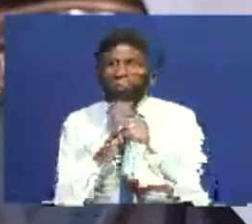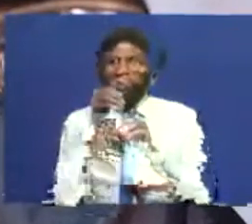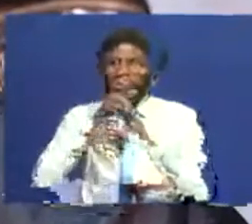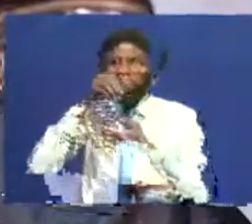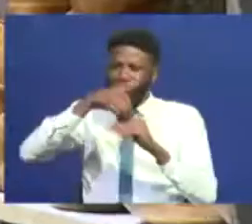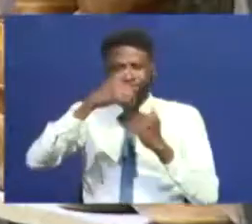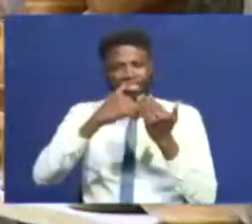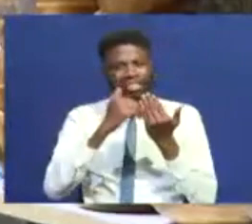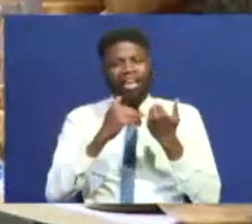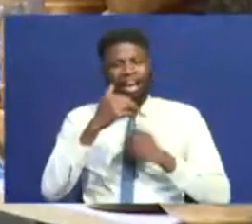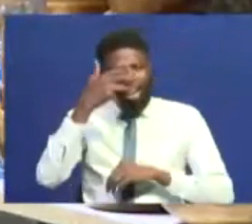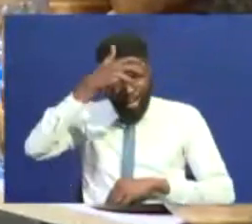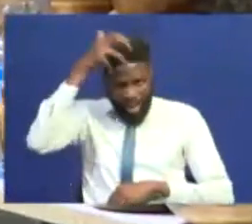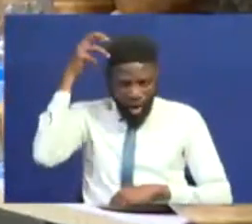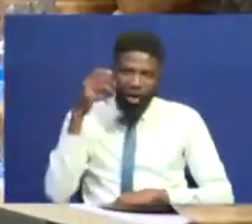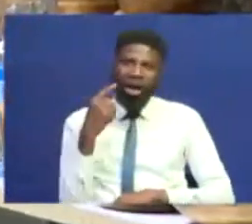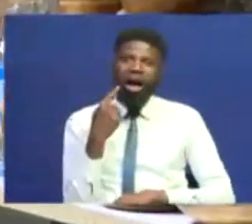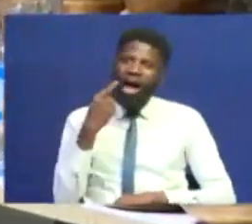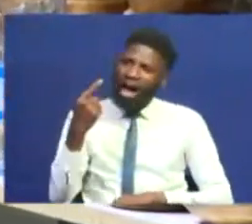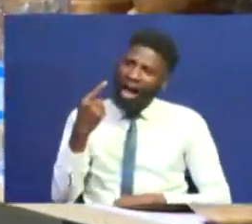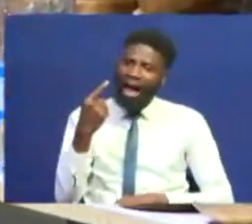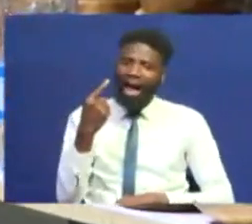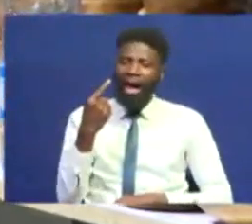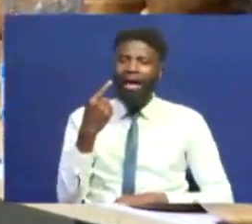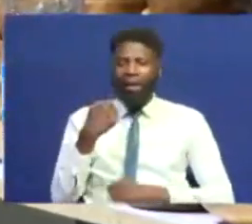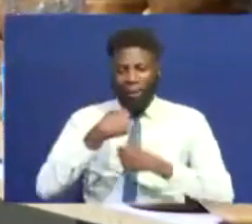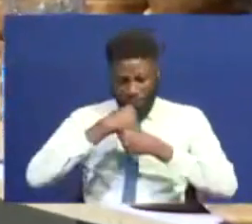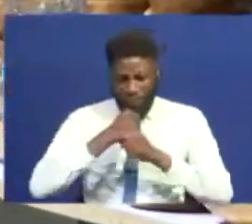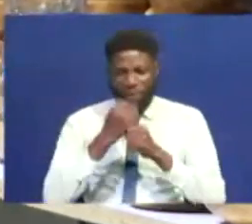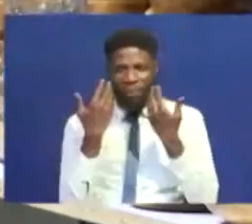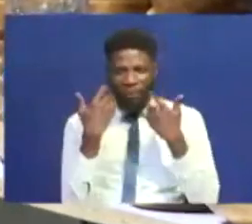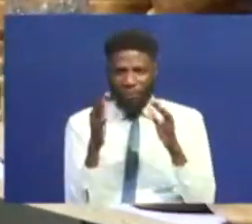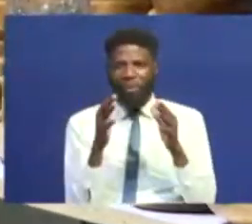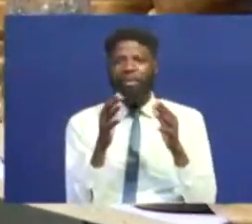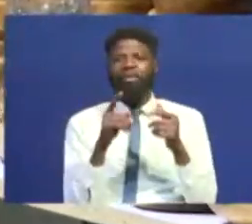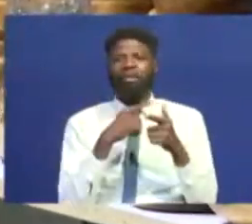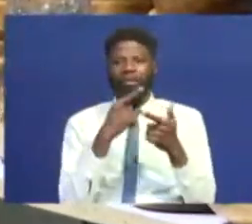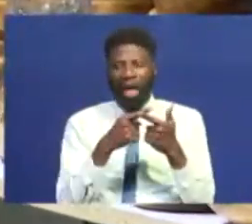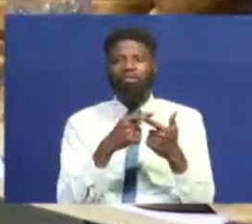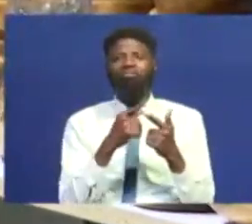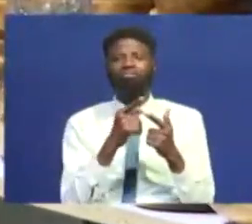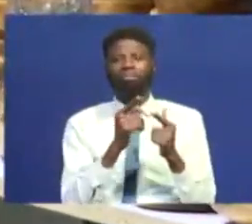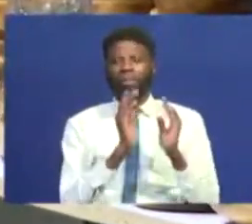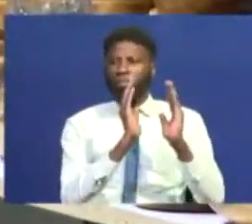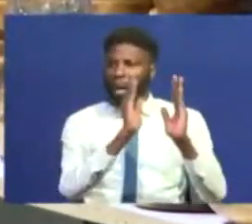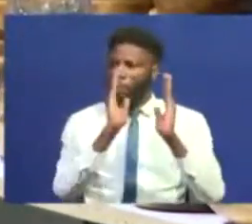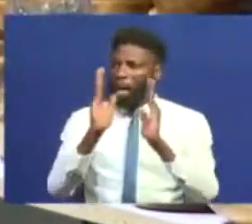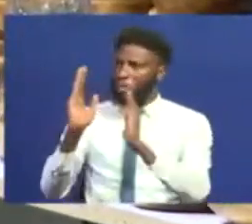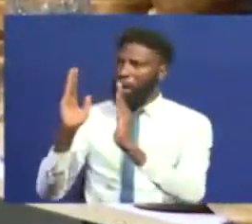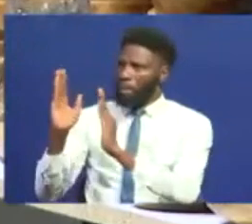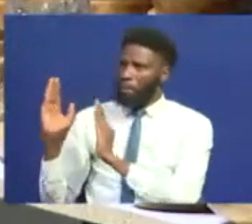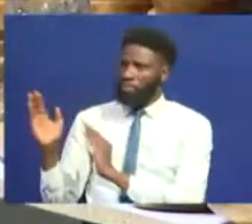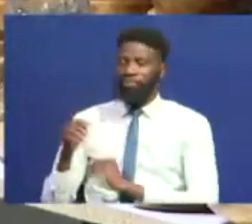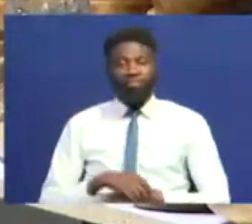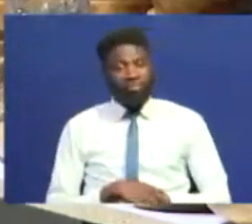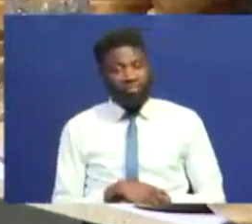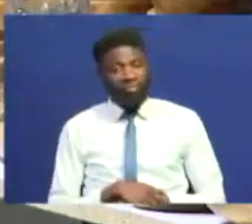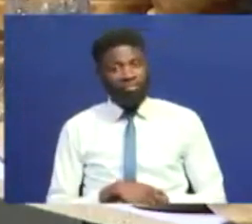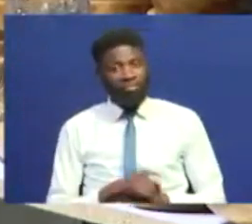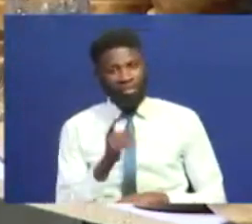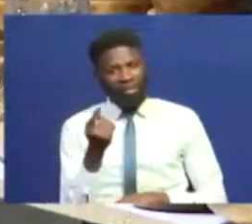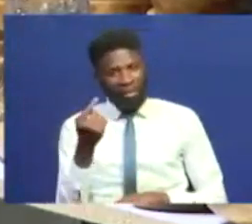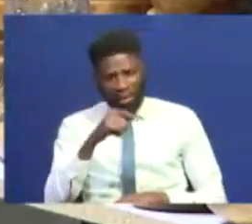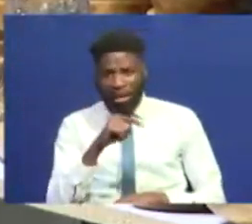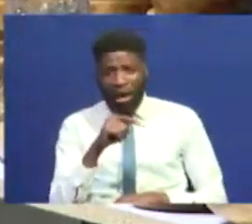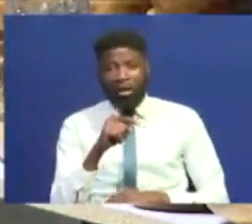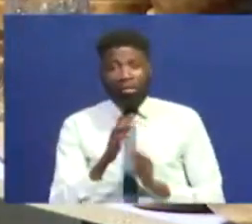one, the pieces where was store. Kama kuna interest ya kujua hii kazi, utakuja tu kuchonga, ukopi